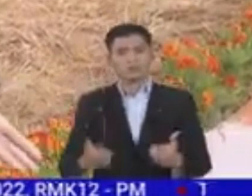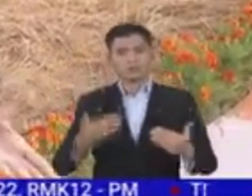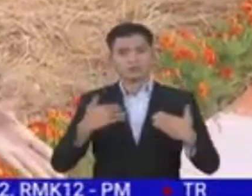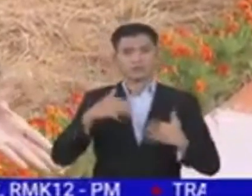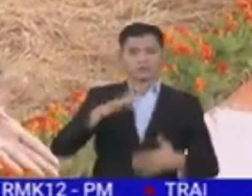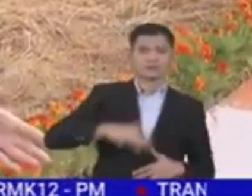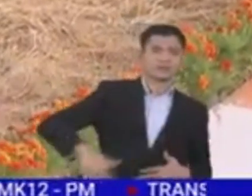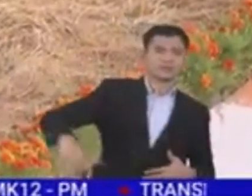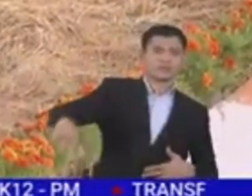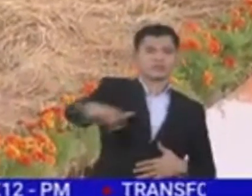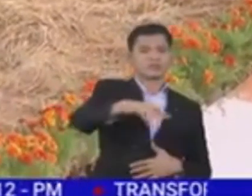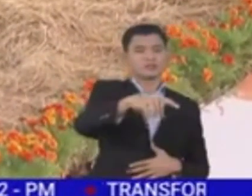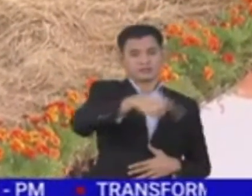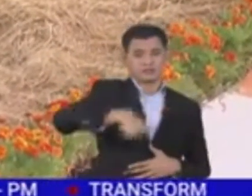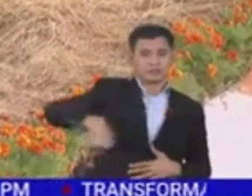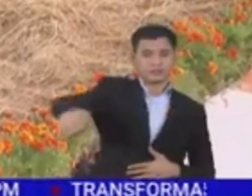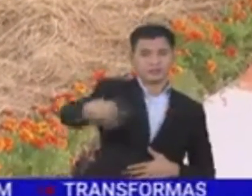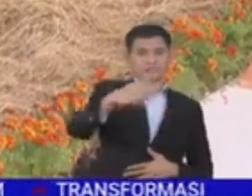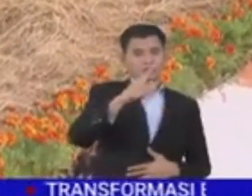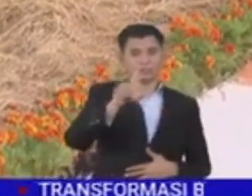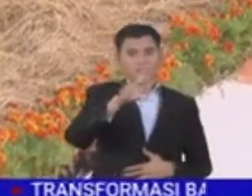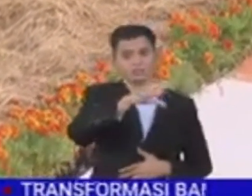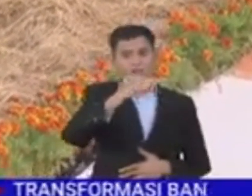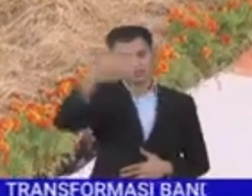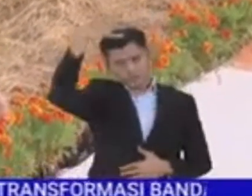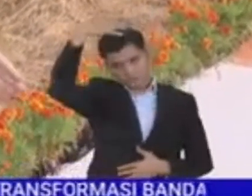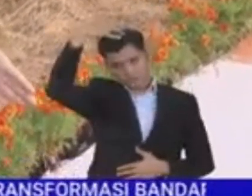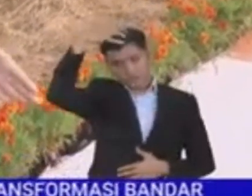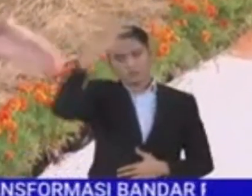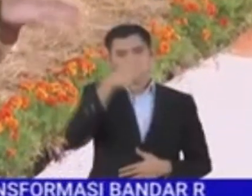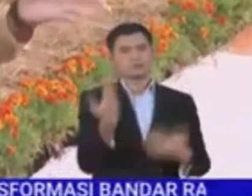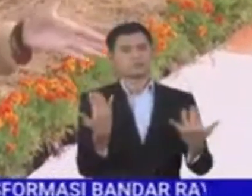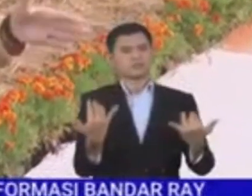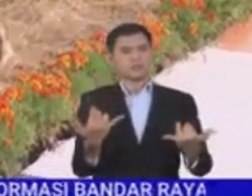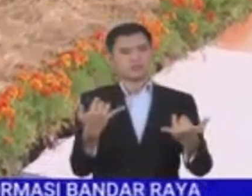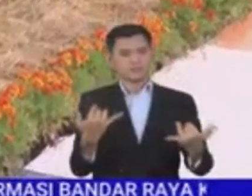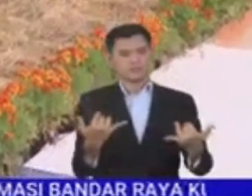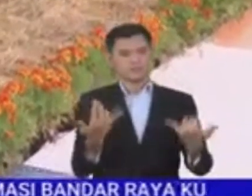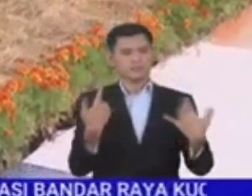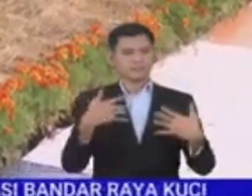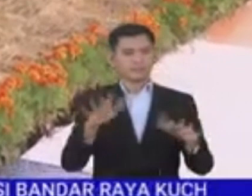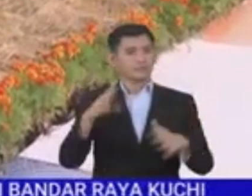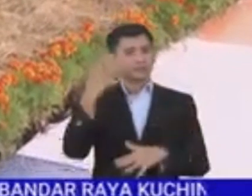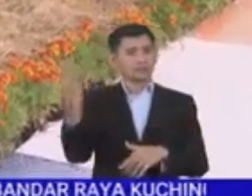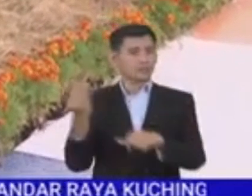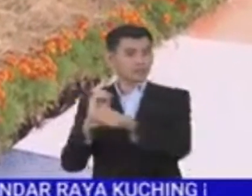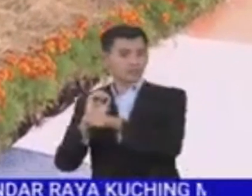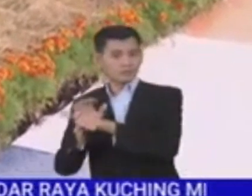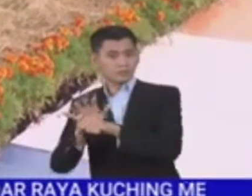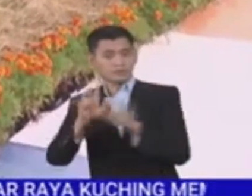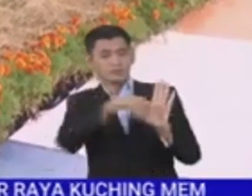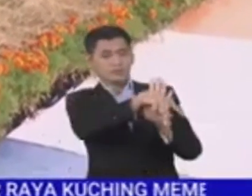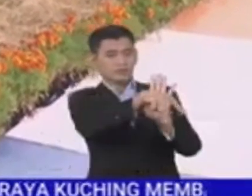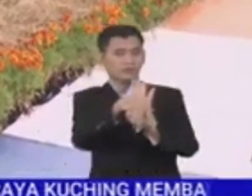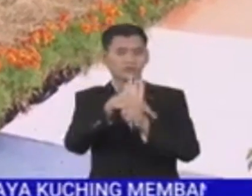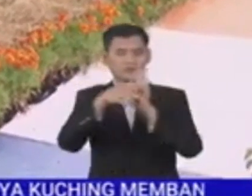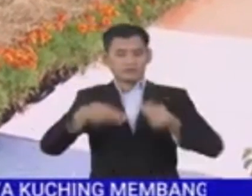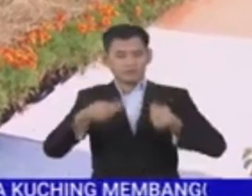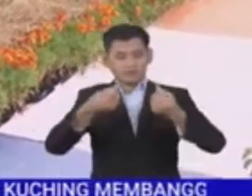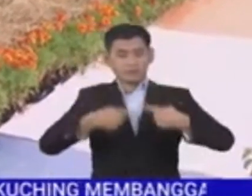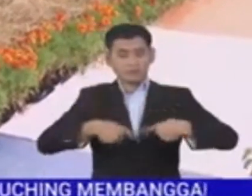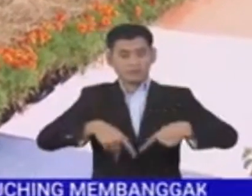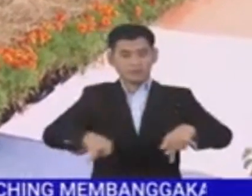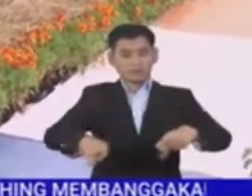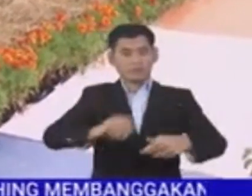sekitar Lembah Kelang. Menuju ke peralihan endemik, semestinya pameran berskala besar ini bukan saja membuka ruang dan